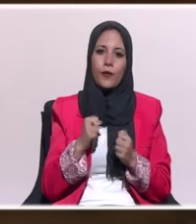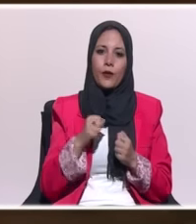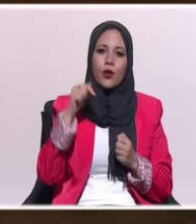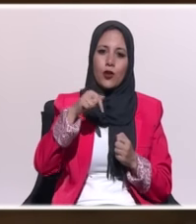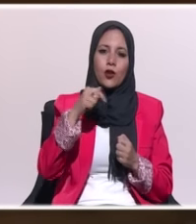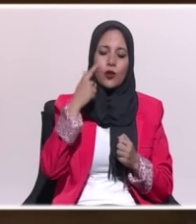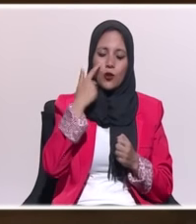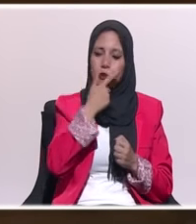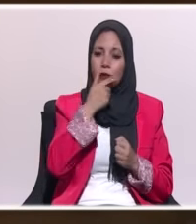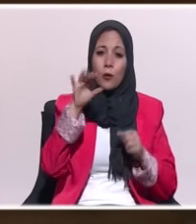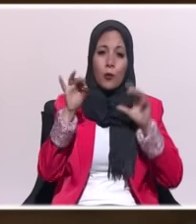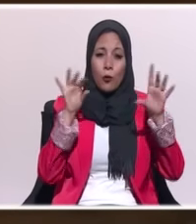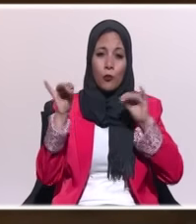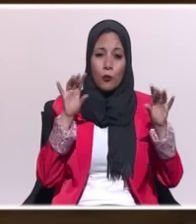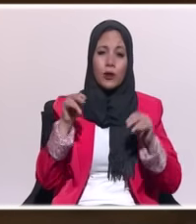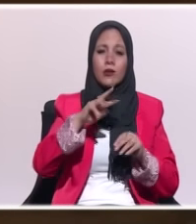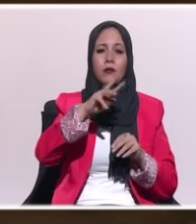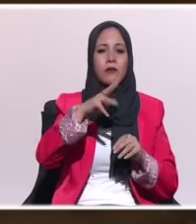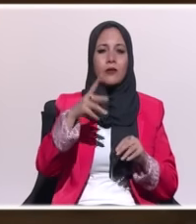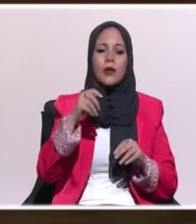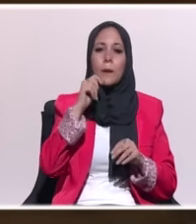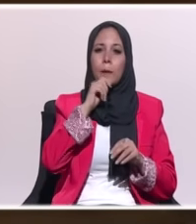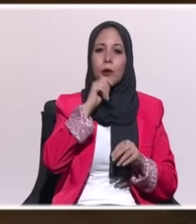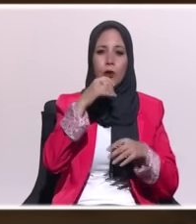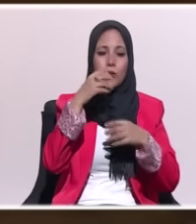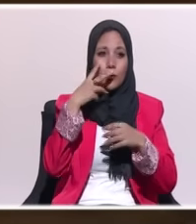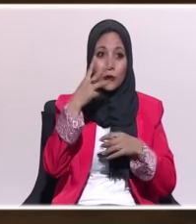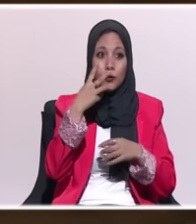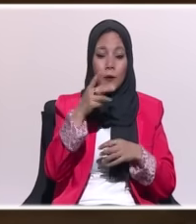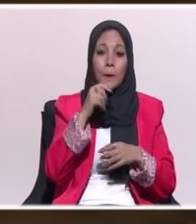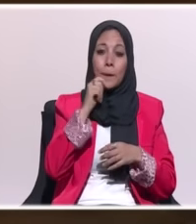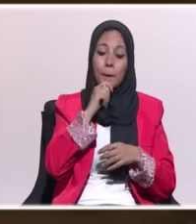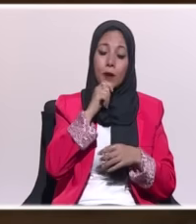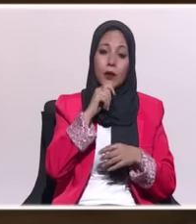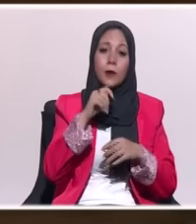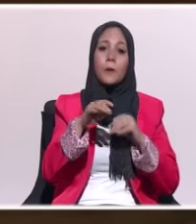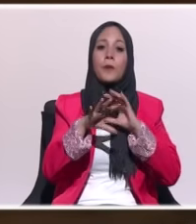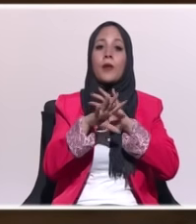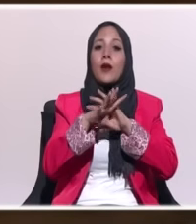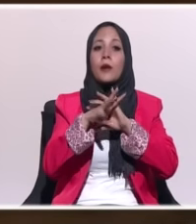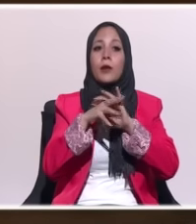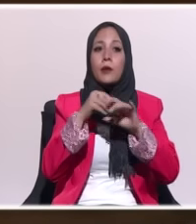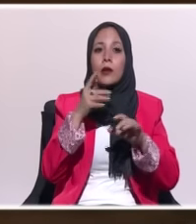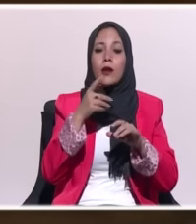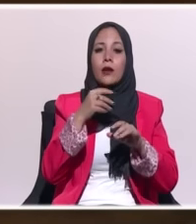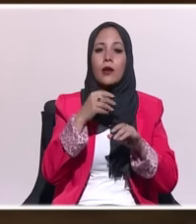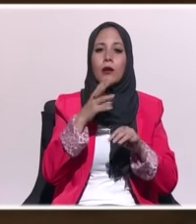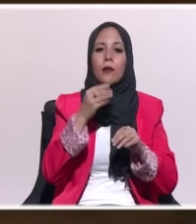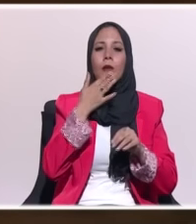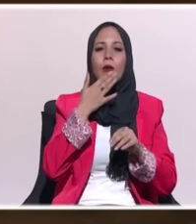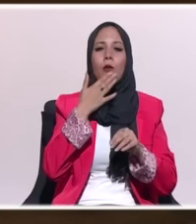النهاردة معايا قصة غريبة وصعبة، قصة اكتشاف بنت للحقيقة اللي قلبت